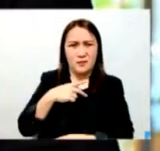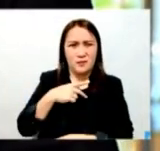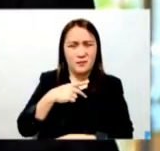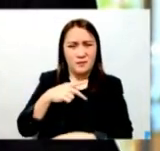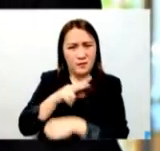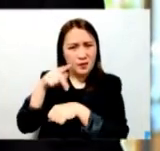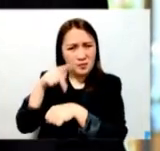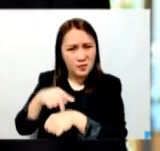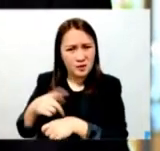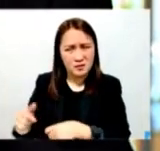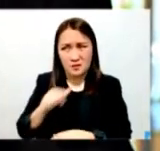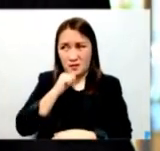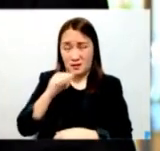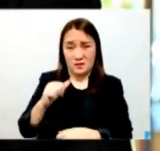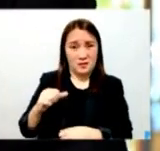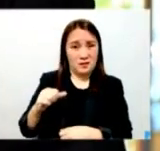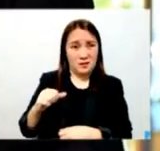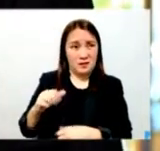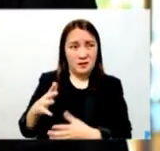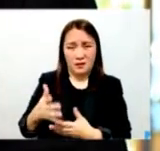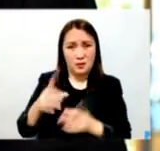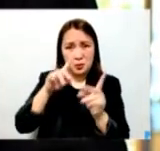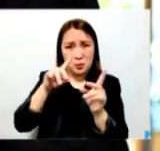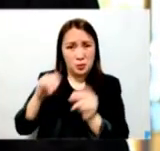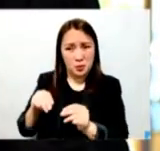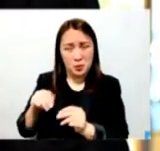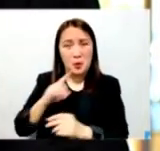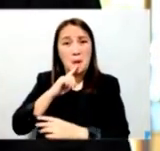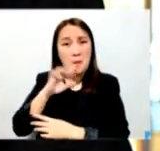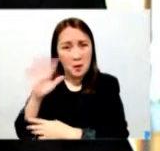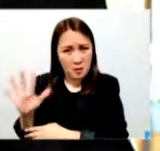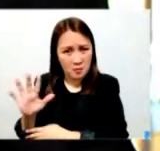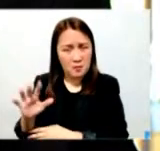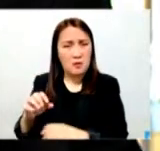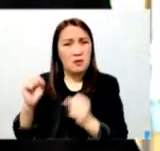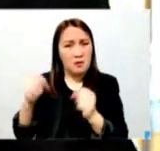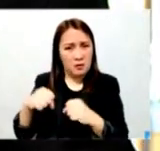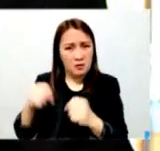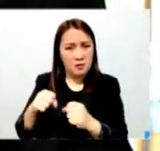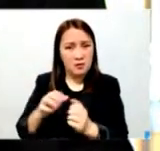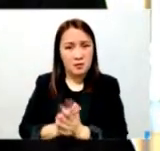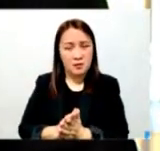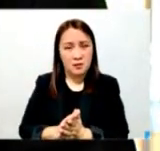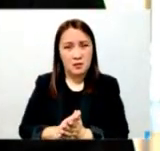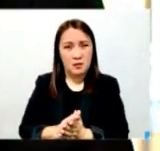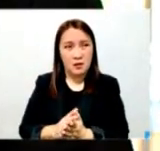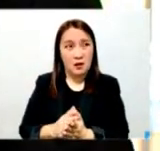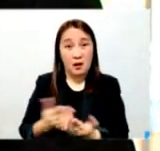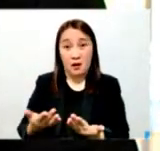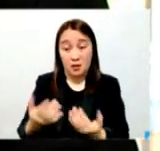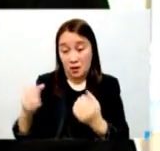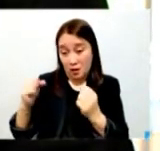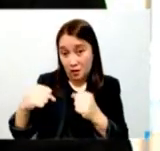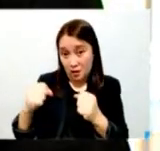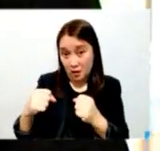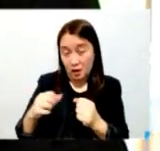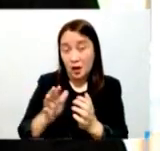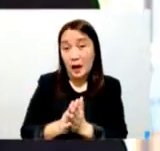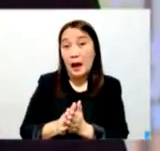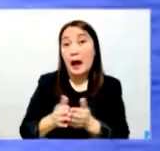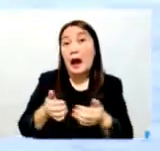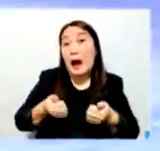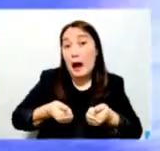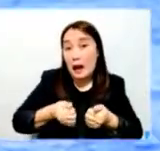ni dating Pangulong Duterte at ni Chinese President Xi Jinping. Ayon daw sa kasunduan, papayagan lang tayo ng China